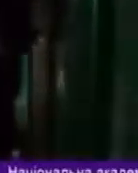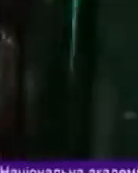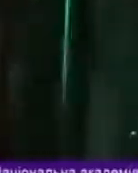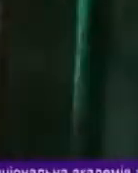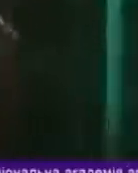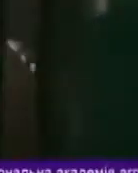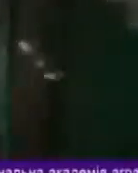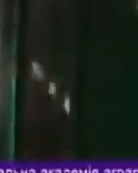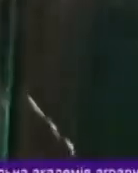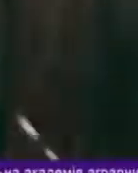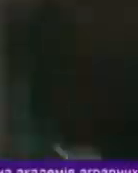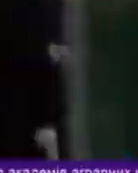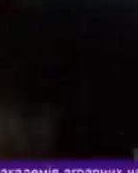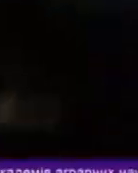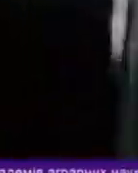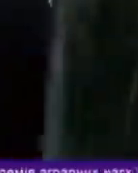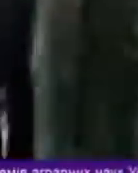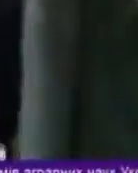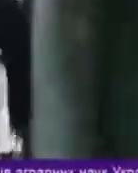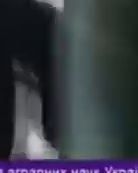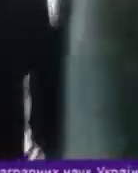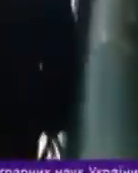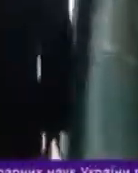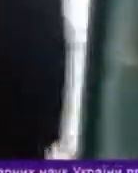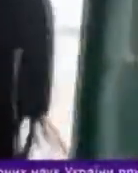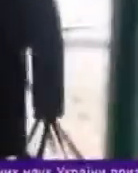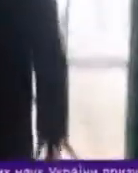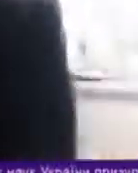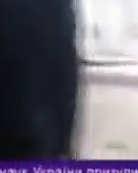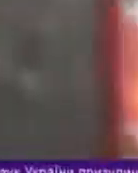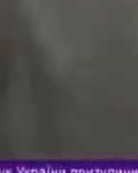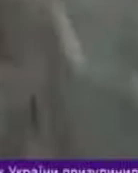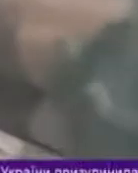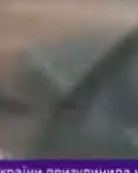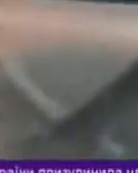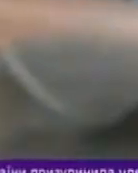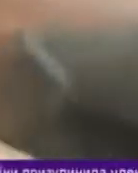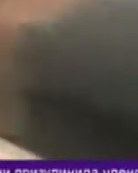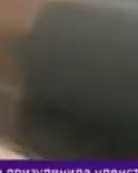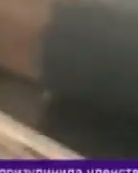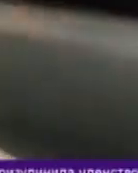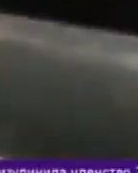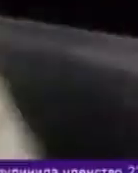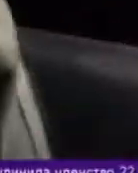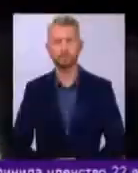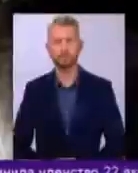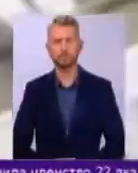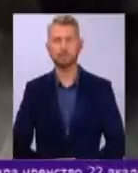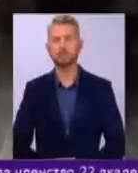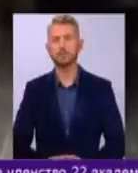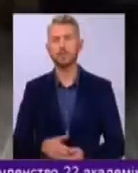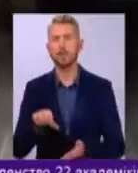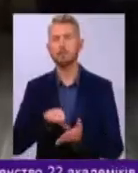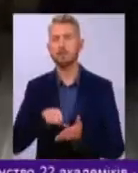завдано збитків на понад 14 мільйонів гривень. Серед затриманих – колишній заступник міністра МВС Сергій Чеботар, представник фірми-переможця